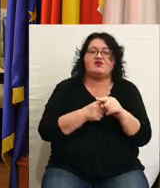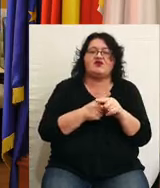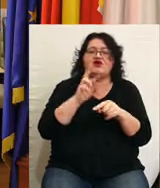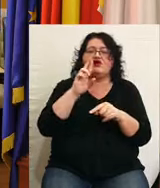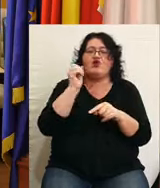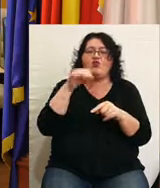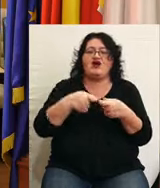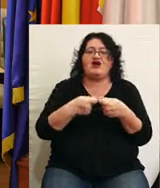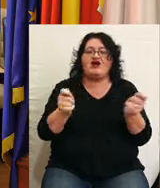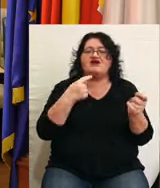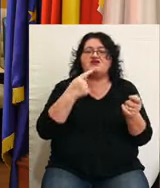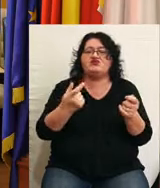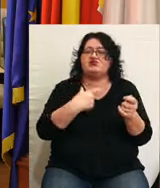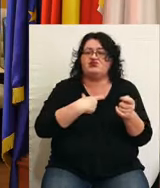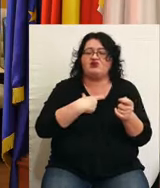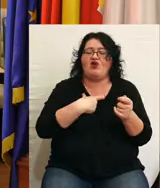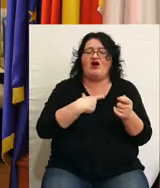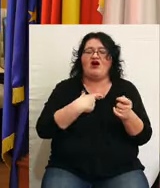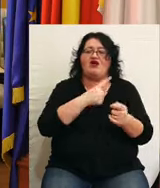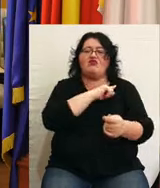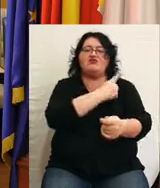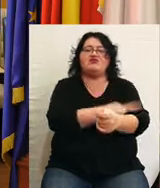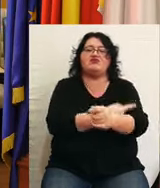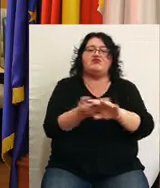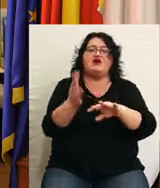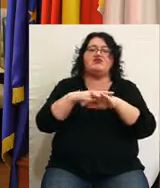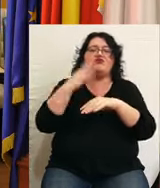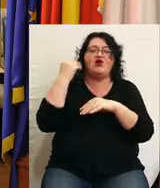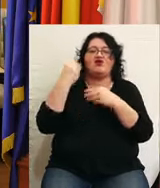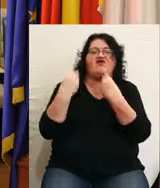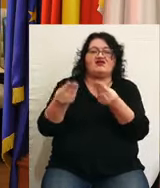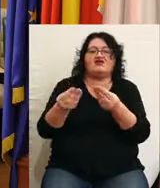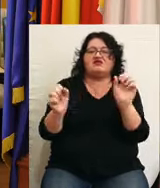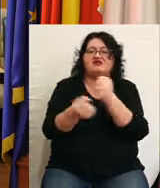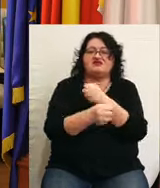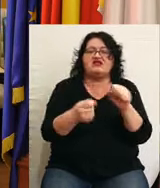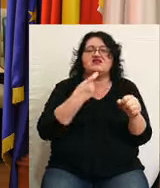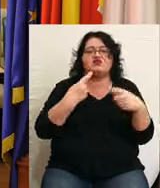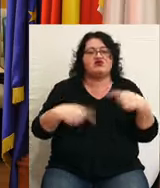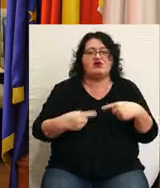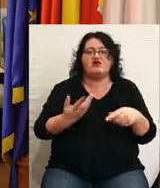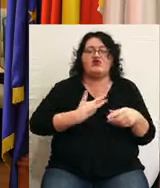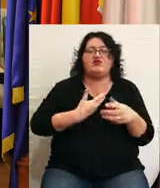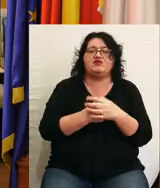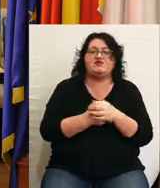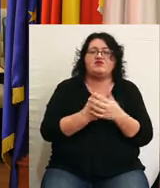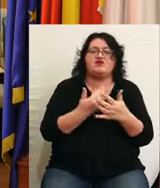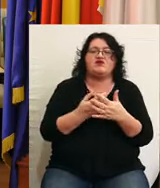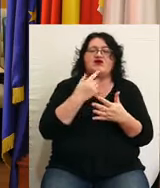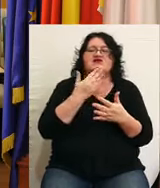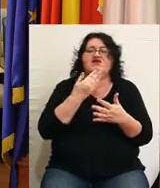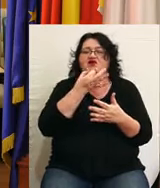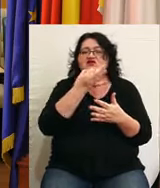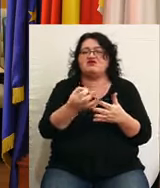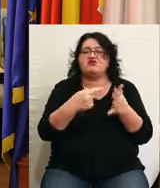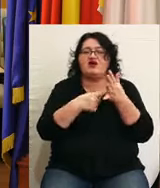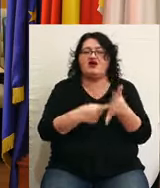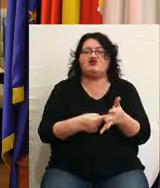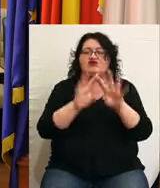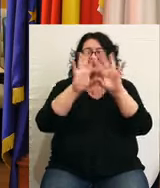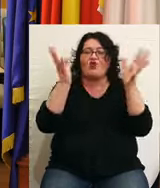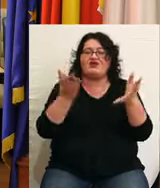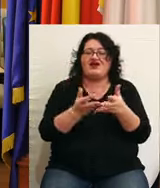a zis că nu au cantități nici pentru Republica Moldova, nici pentru Timișoara. Deci asta vreau să zic, că acest